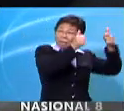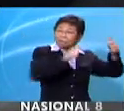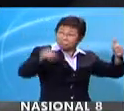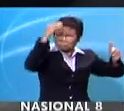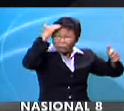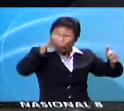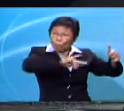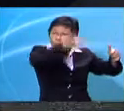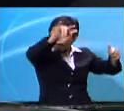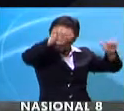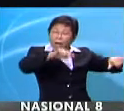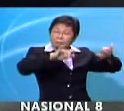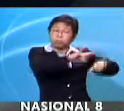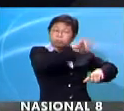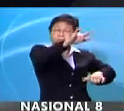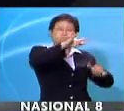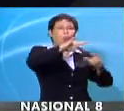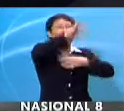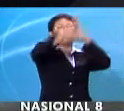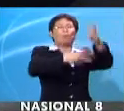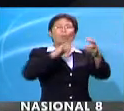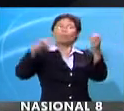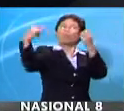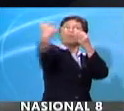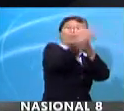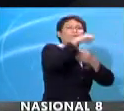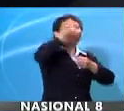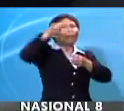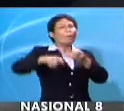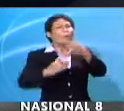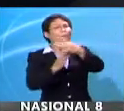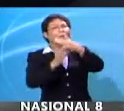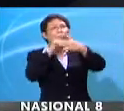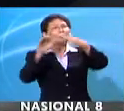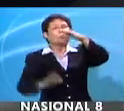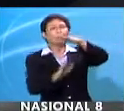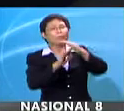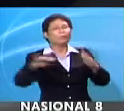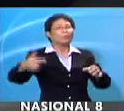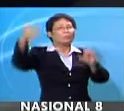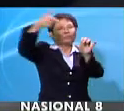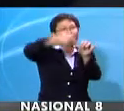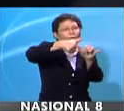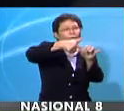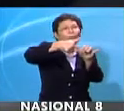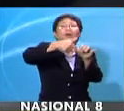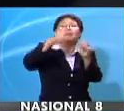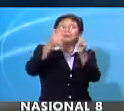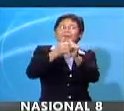kapal terbang mampu terbang mengelilingi dunia tanpa berhenti mengisi minyak dengan hanya menggunakan tenaga